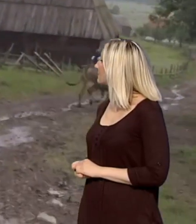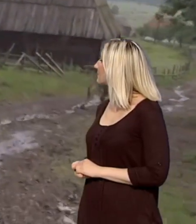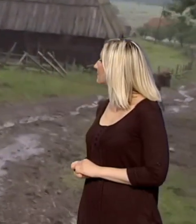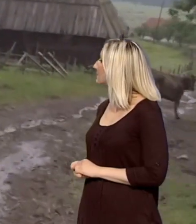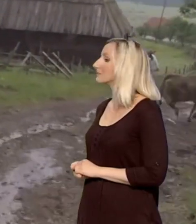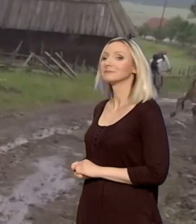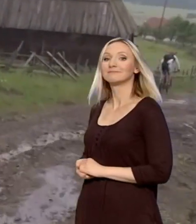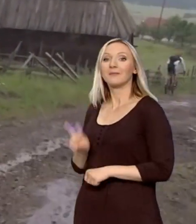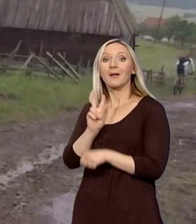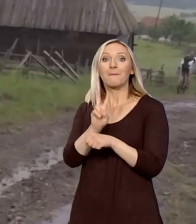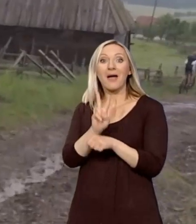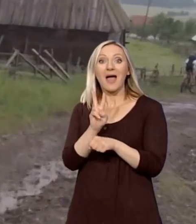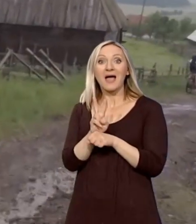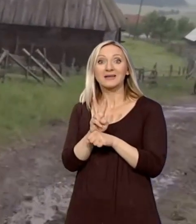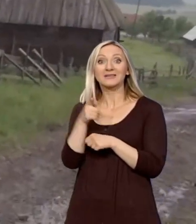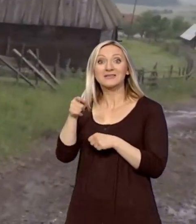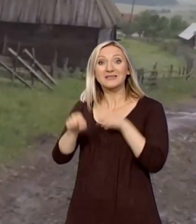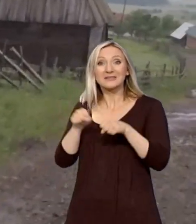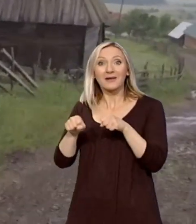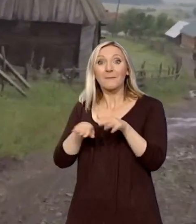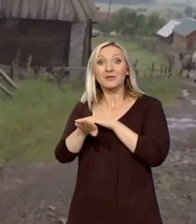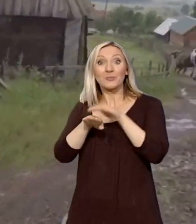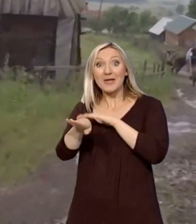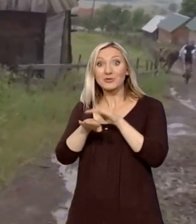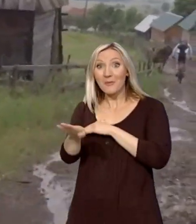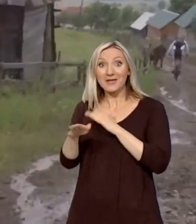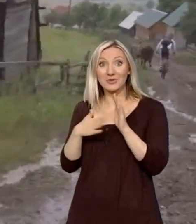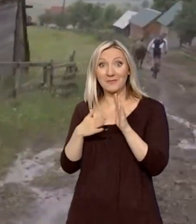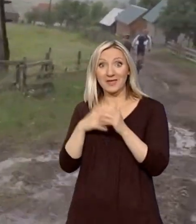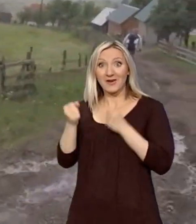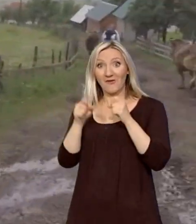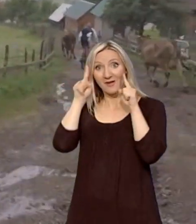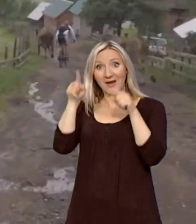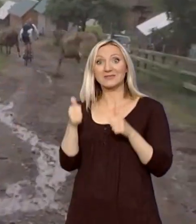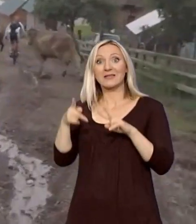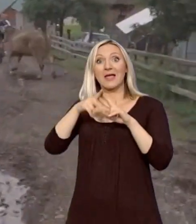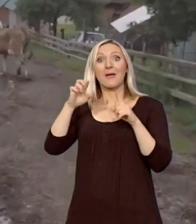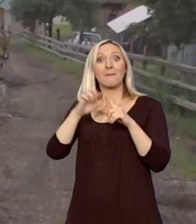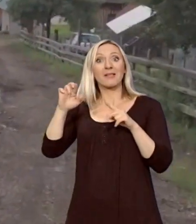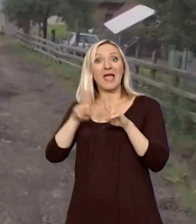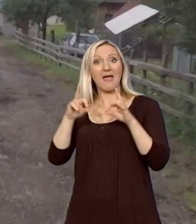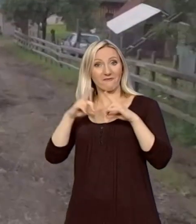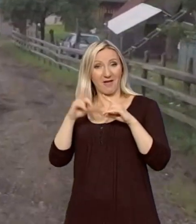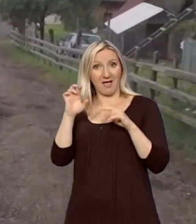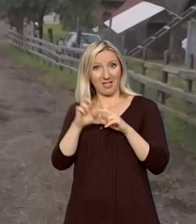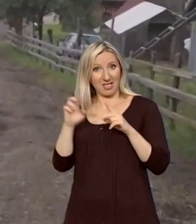Mirko, beži! Beži, Mirko! Ulazimo na teritoriju Pljevalja, grada Rudara.